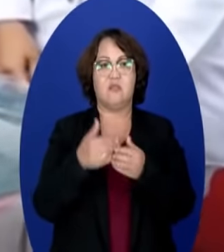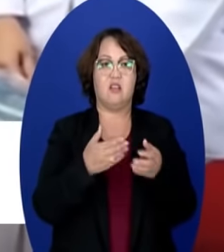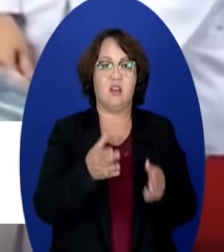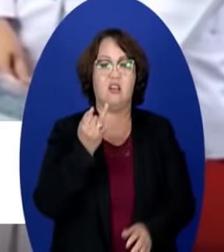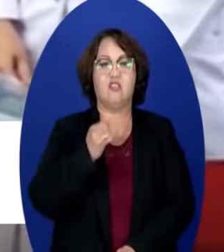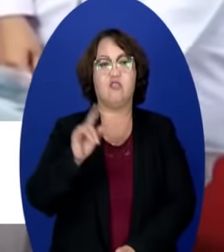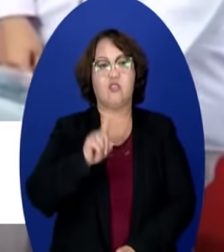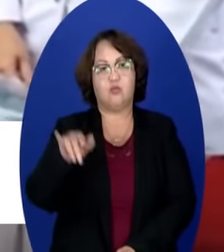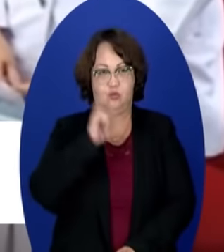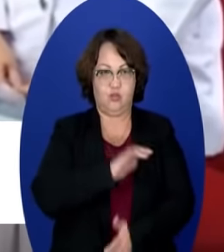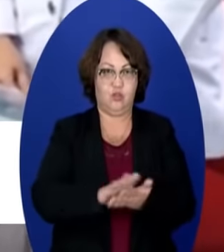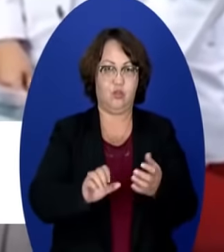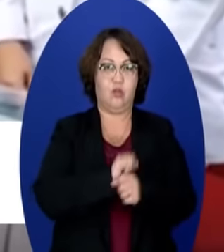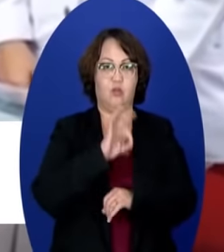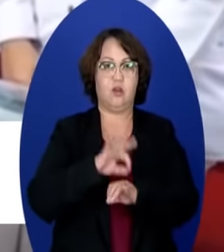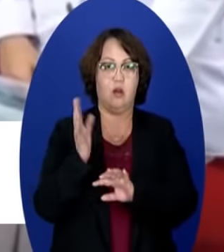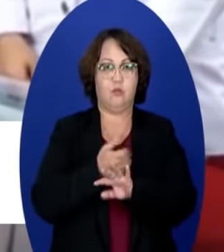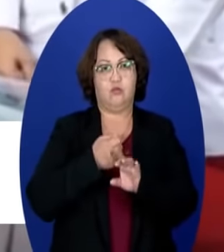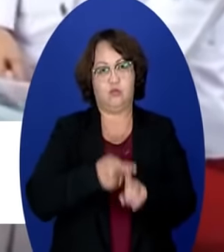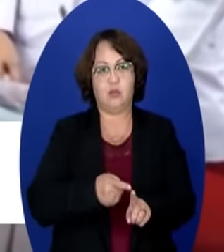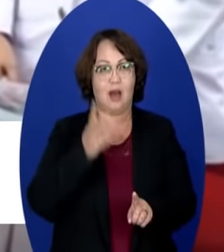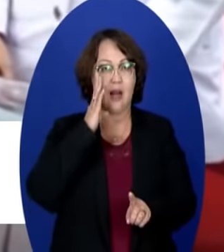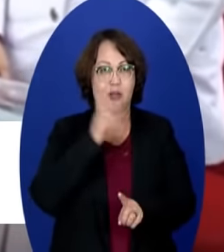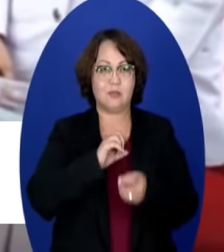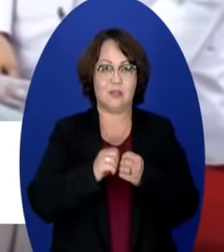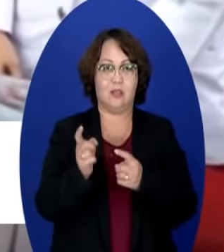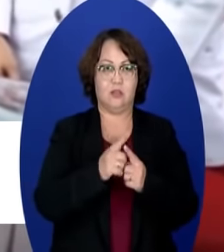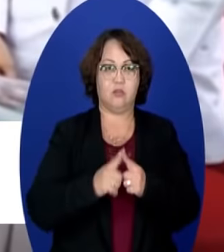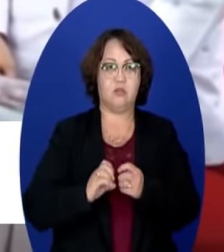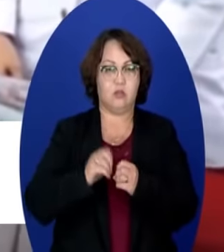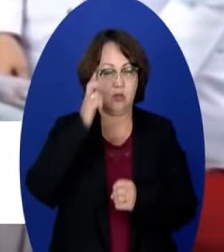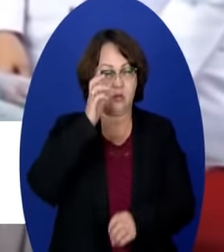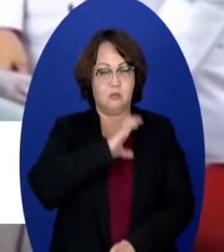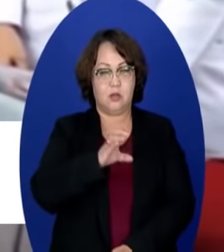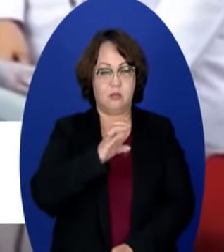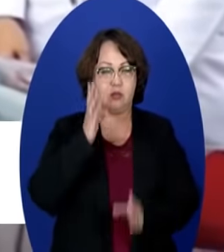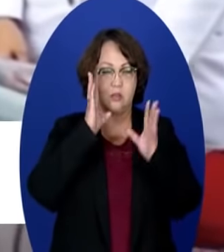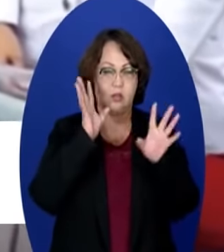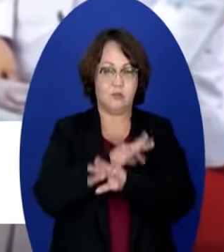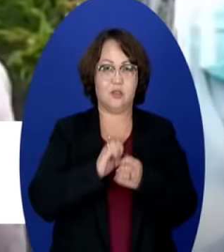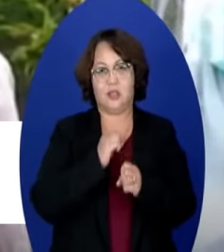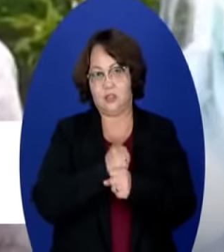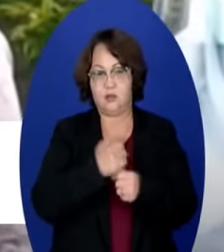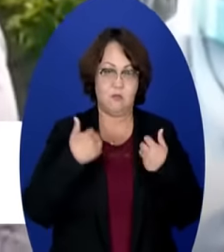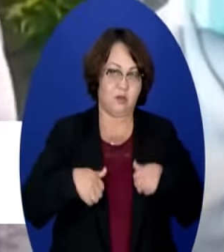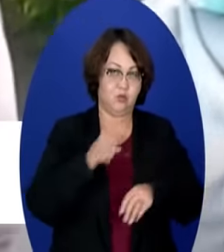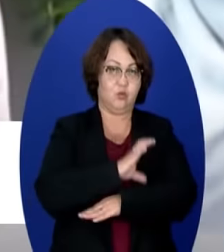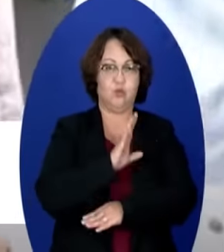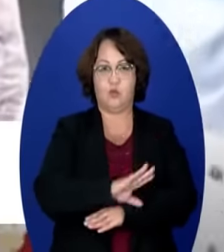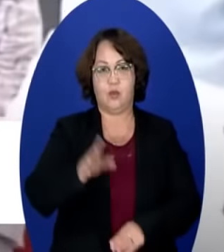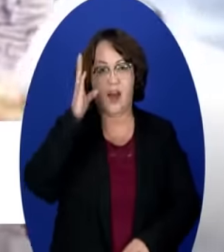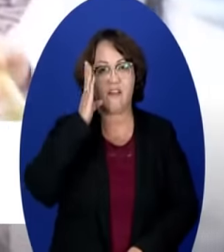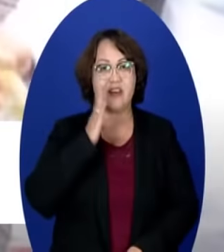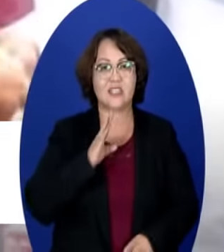Индонезид л гэхэд шинэ коронавирусны халдвараас сэргийлэхэд чиглэгдсэн бүхэл арга хэмжээг боловсролын байгууллагуудад авч байна. Тухайлбал багш сурагчид төдийгүй эцэг